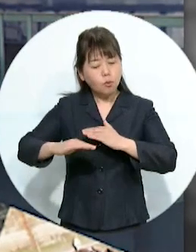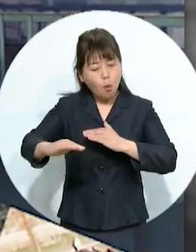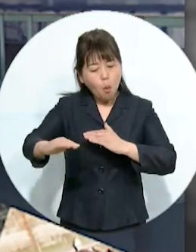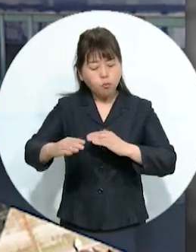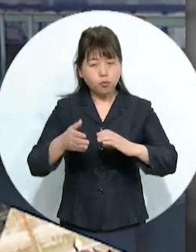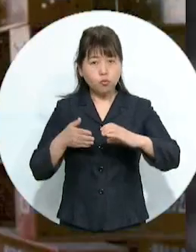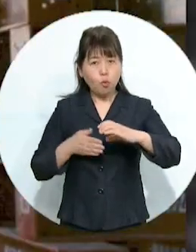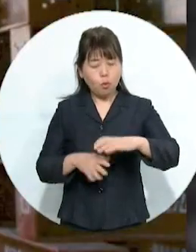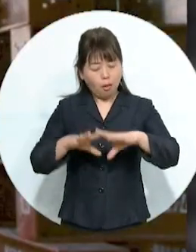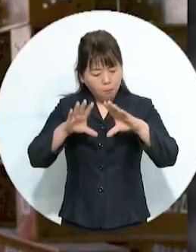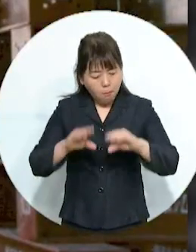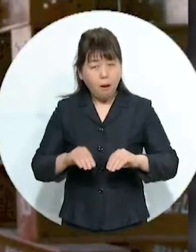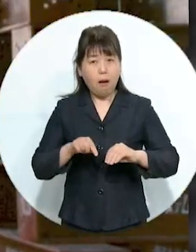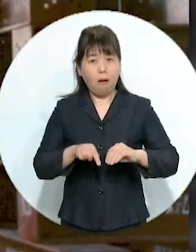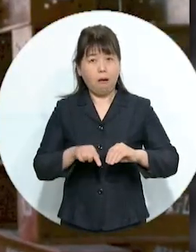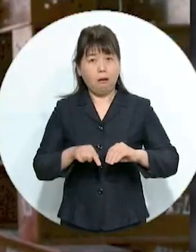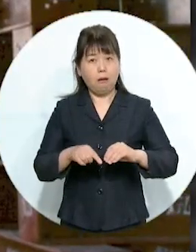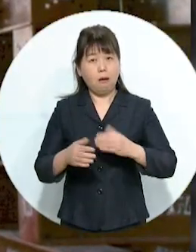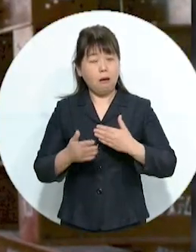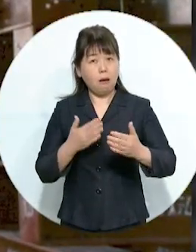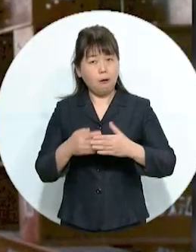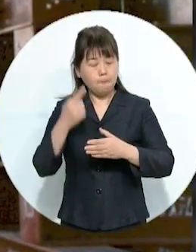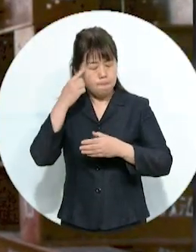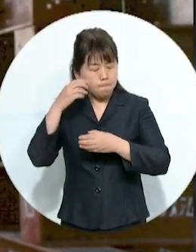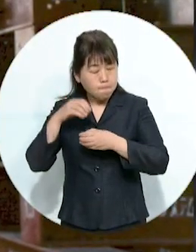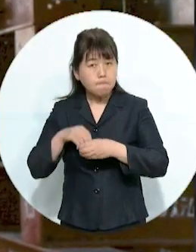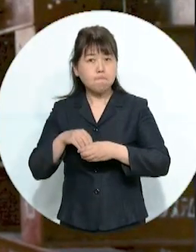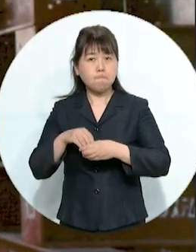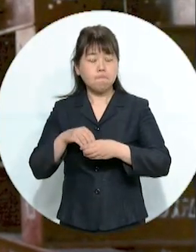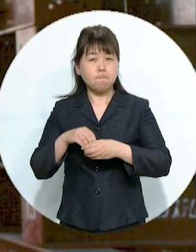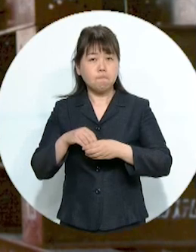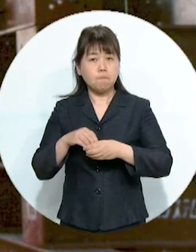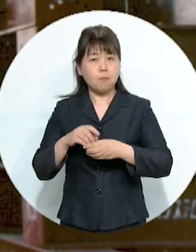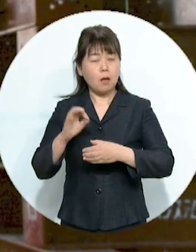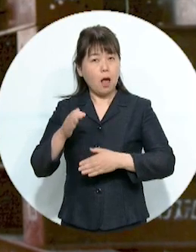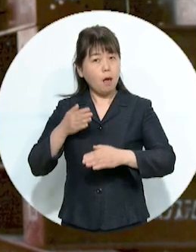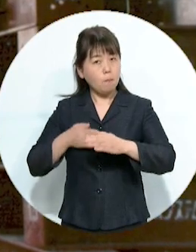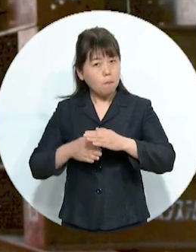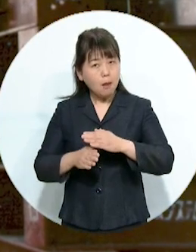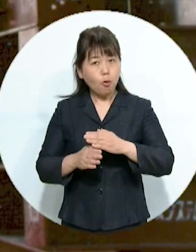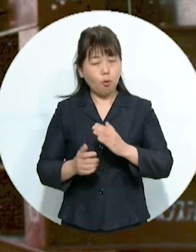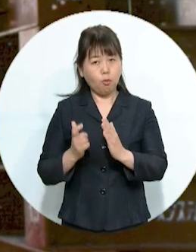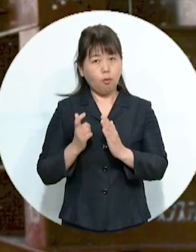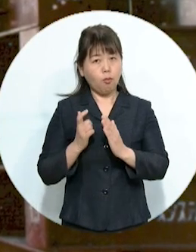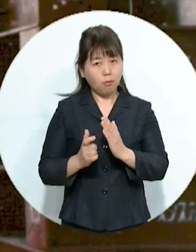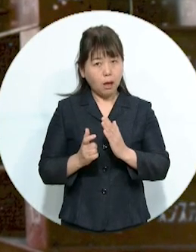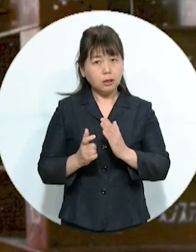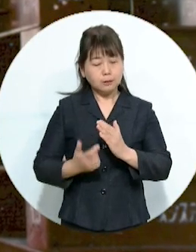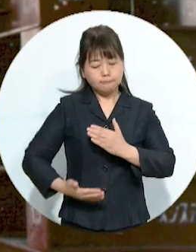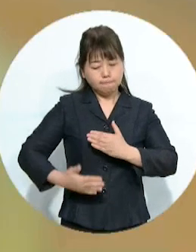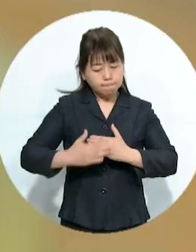ことをきっかけに、東京メトロでも耐震補強が進められています。